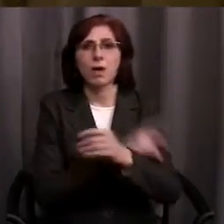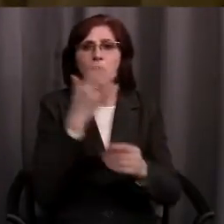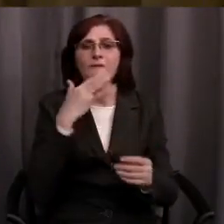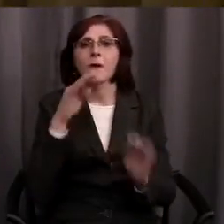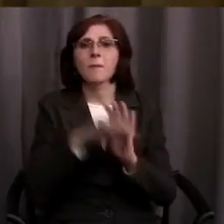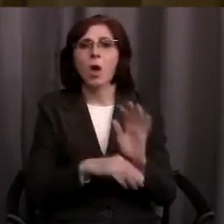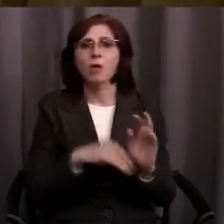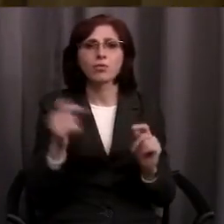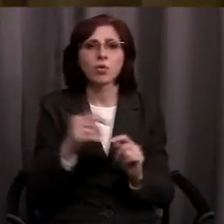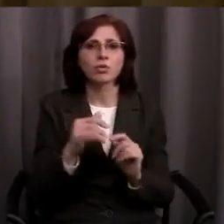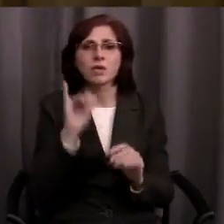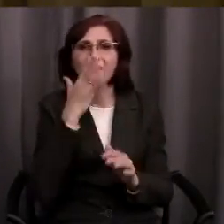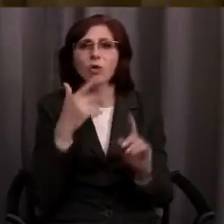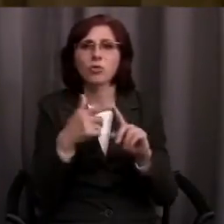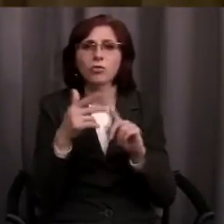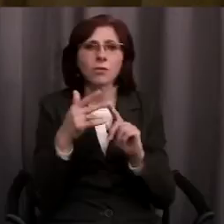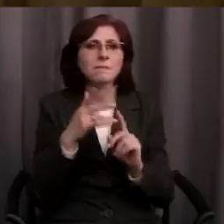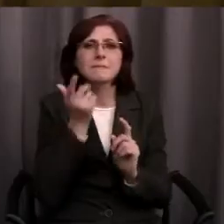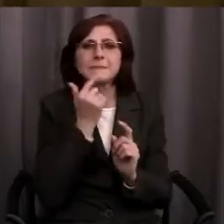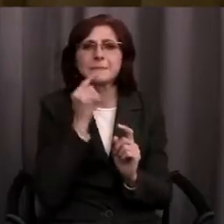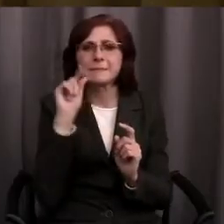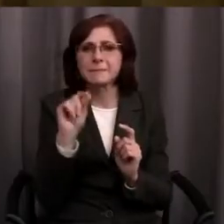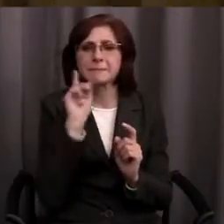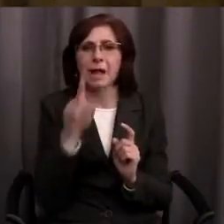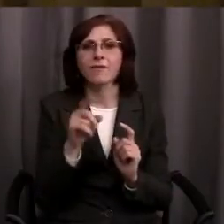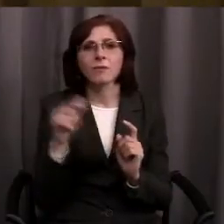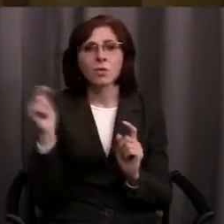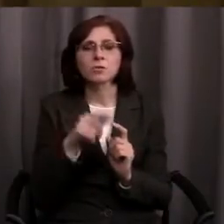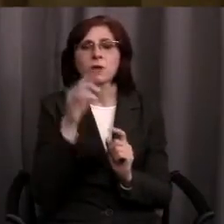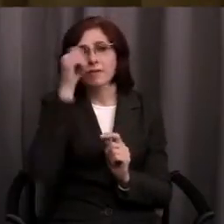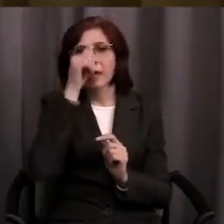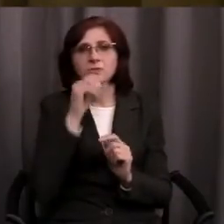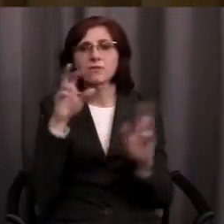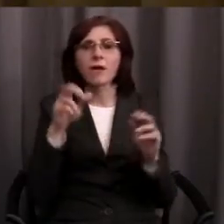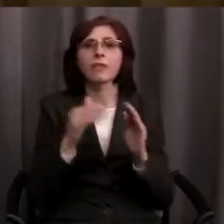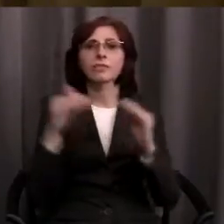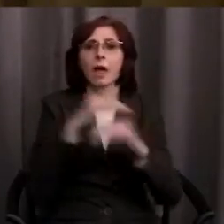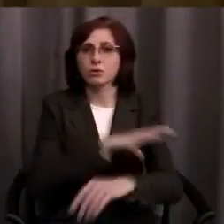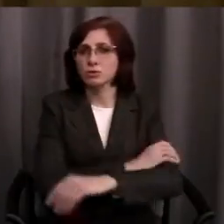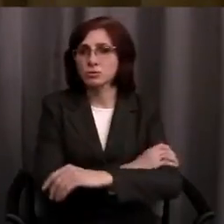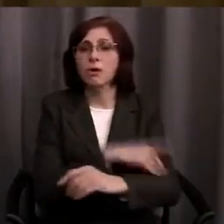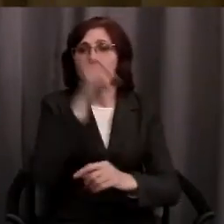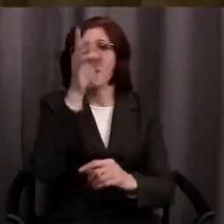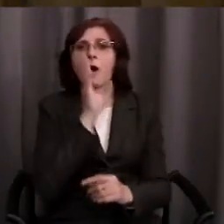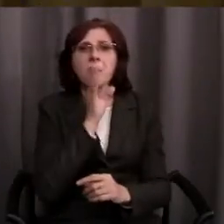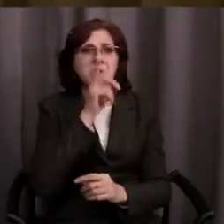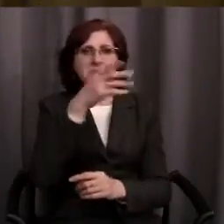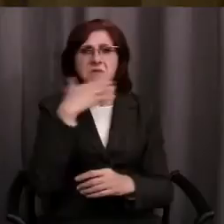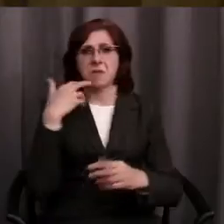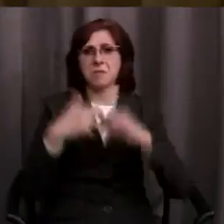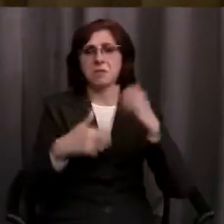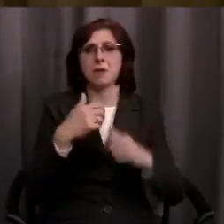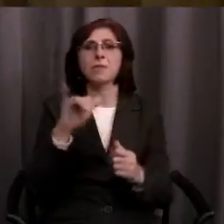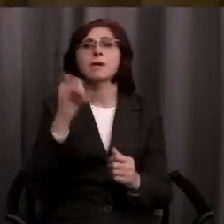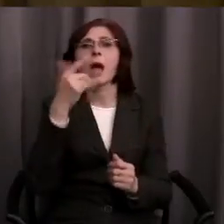programy leczenia za bardzo niewielkie pieniądze nadciśnienia, to wobec tego w Stanach Zjednoczonych nie ma takiego problemu z